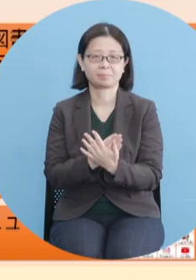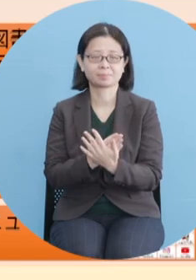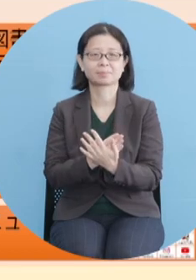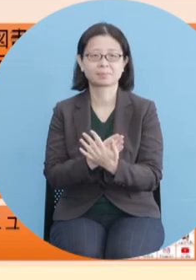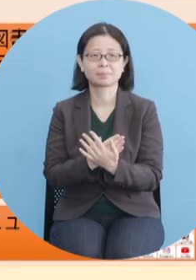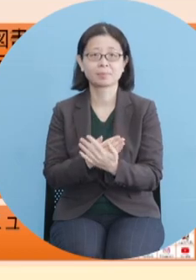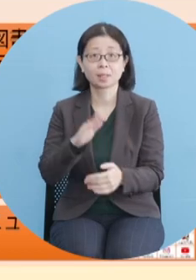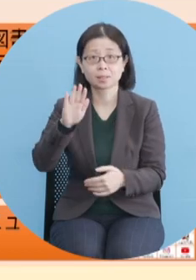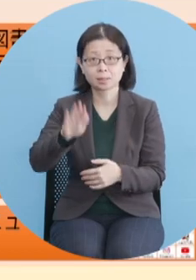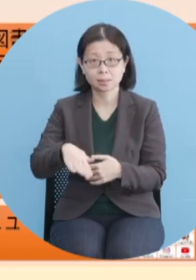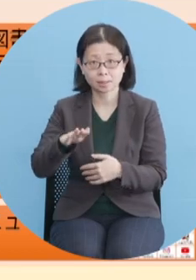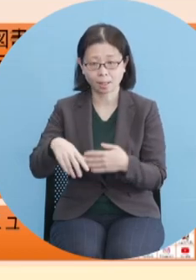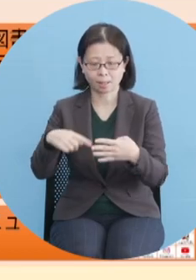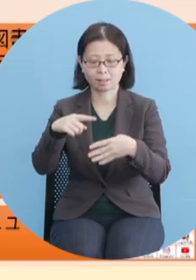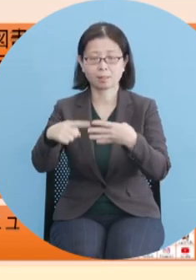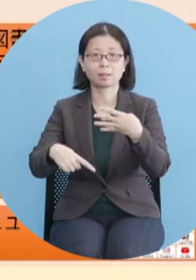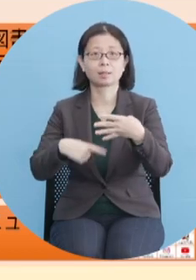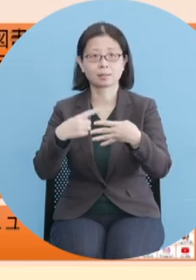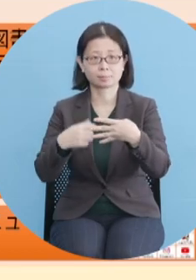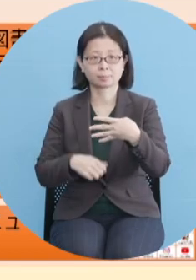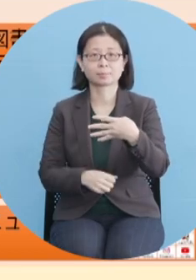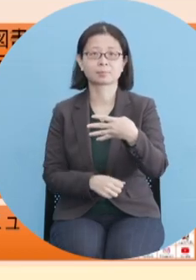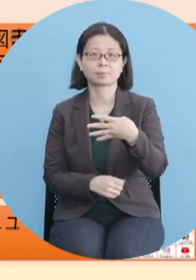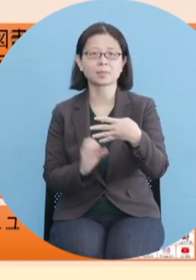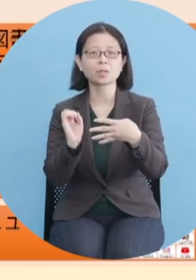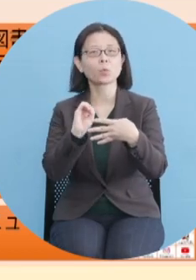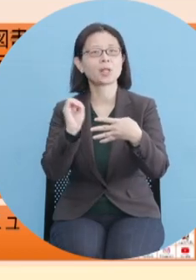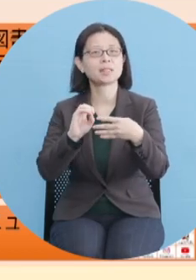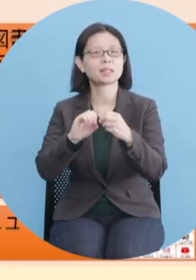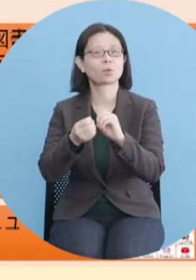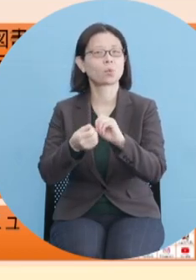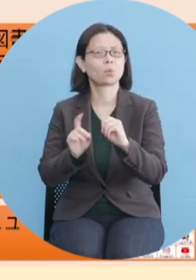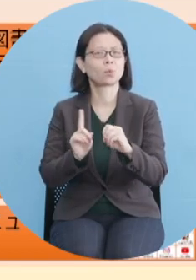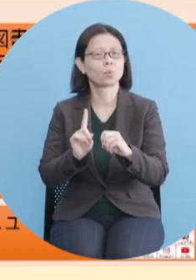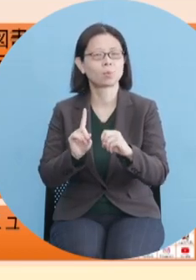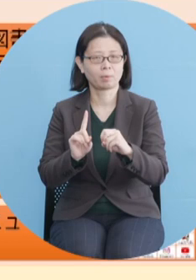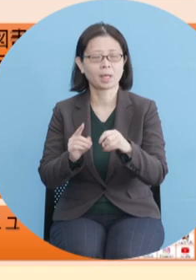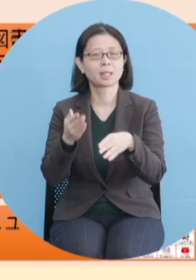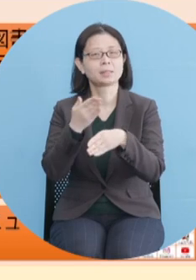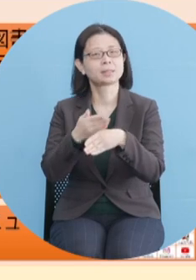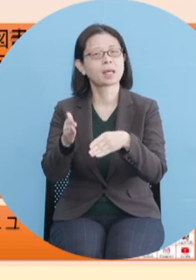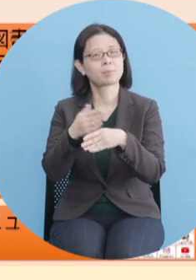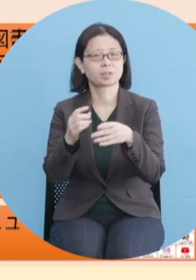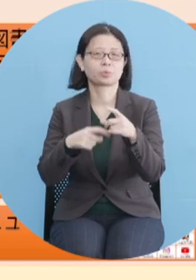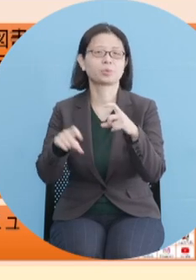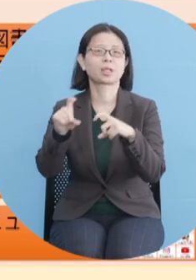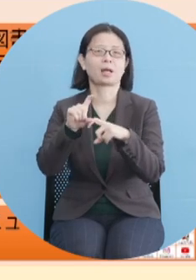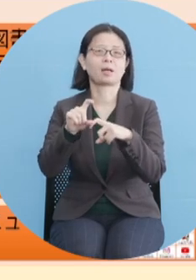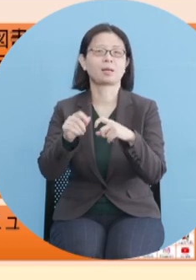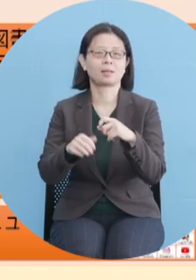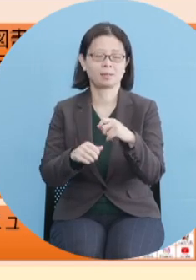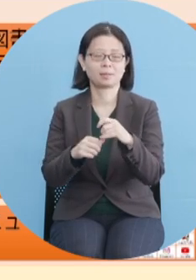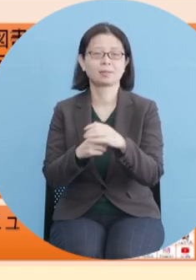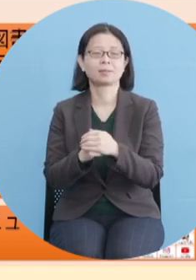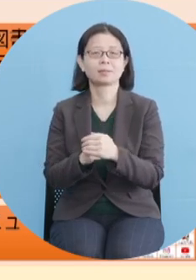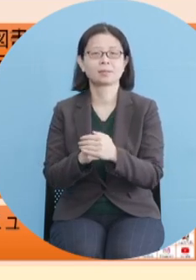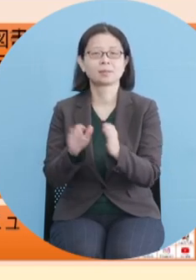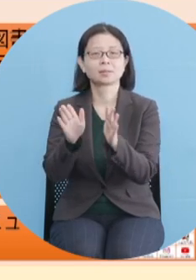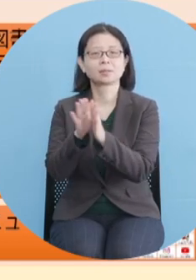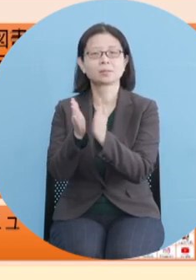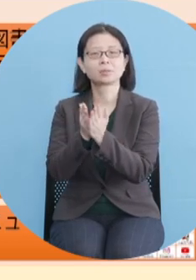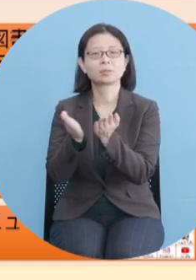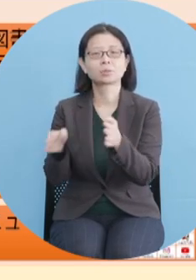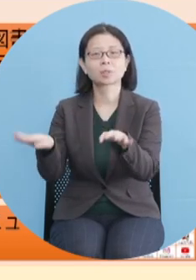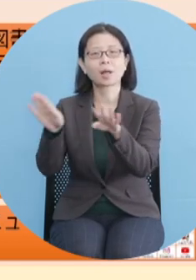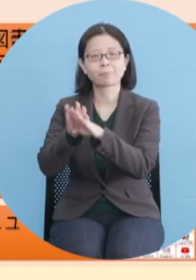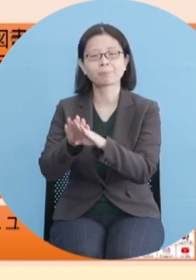ますえそれからもう1つオレンジの部分についてはまサービスの追加ということでえま図書館の本